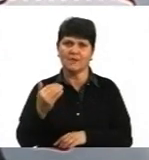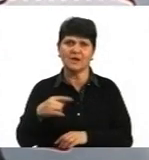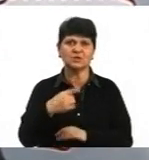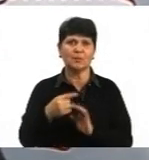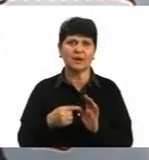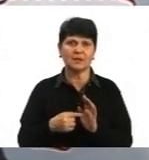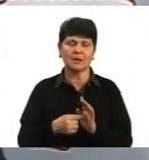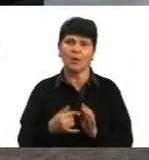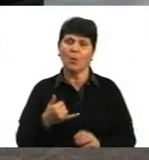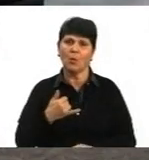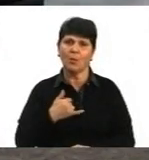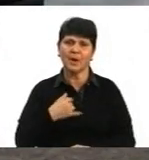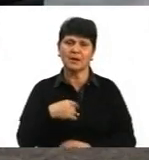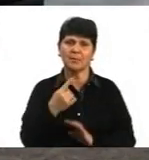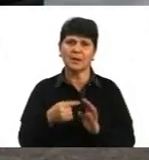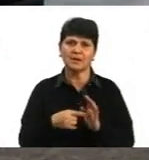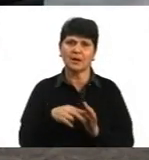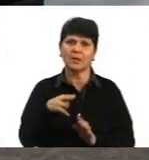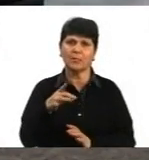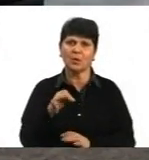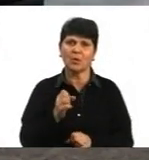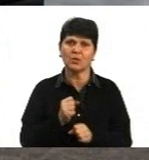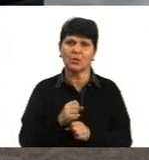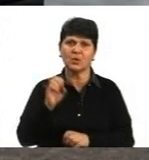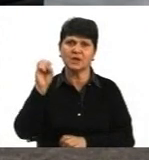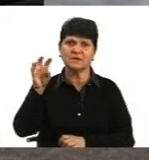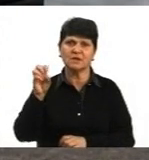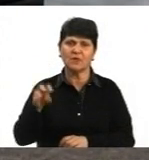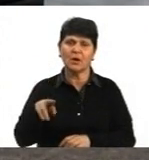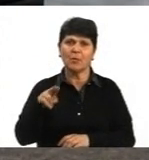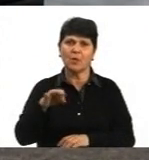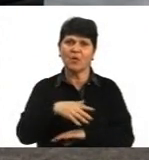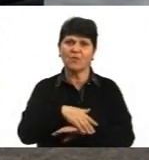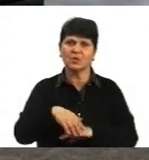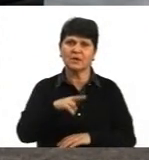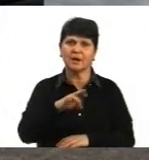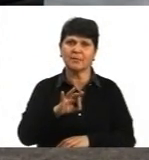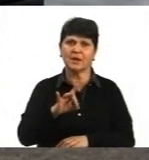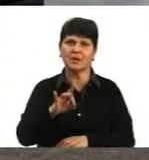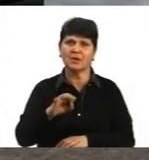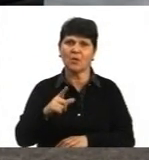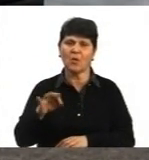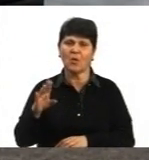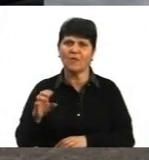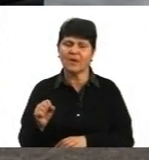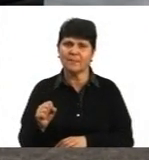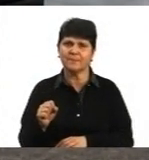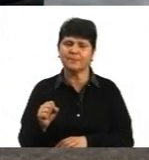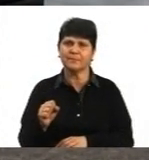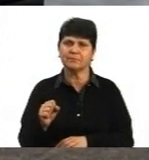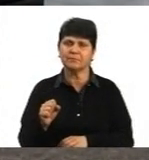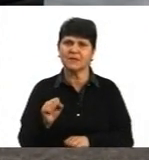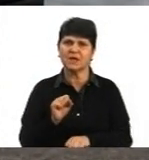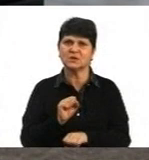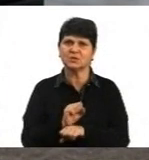мене питання про роботу світофора на вулиці Пирогова і Андрія Пирогова. В районі зупинки